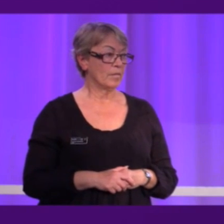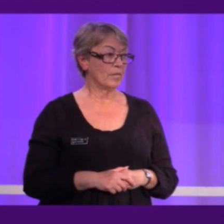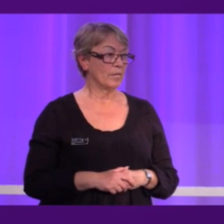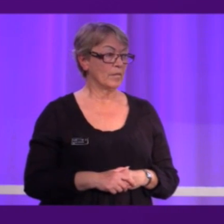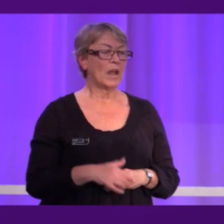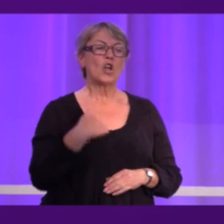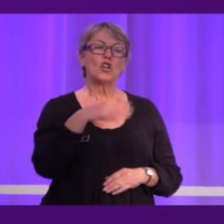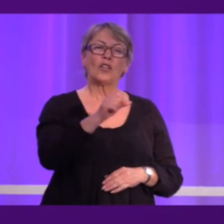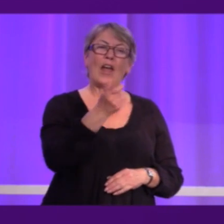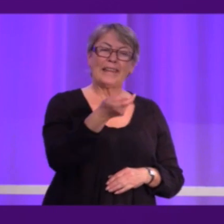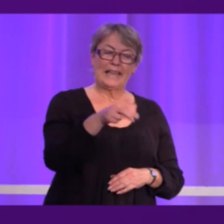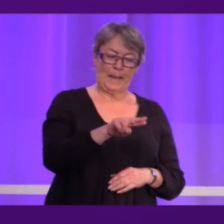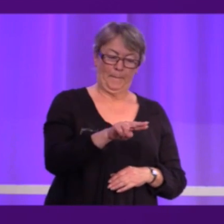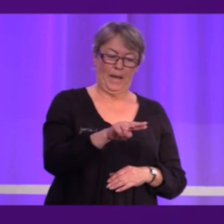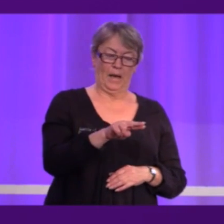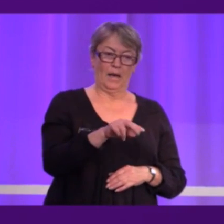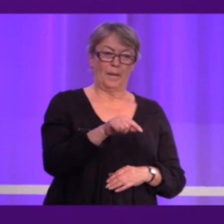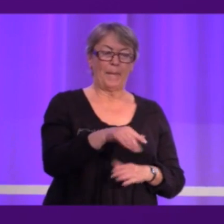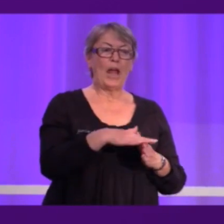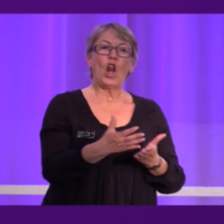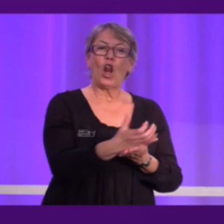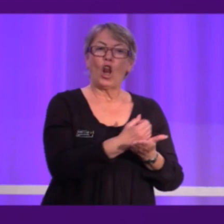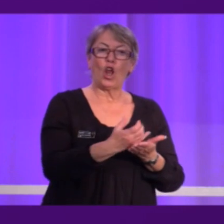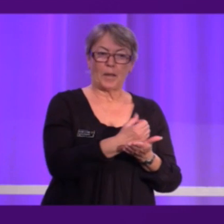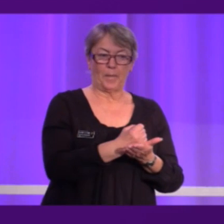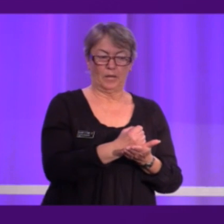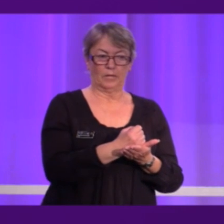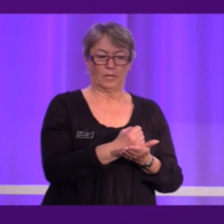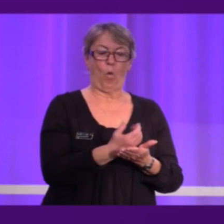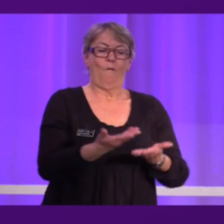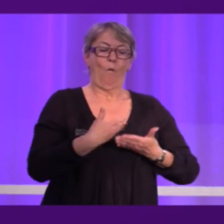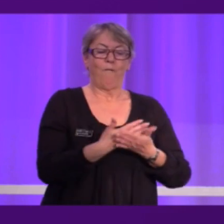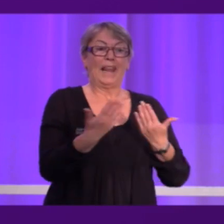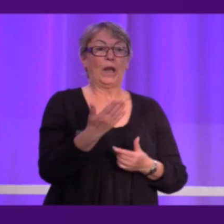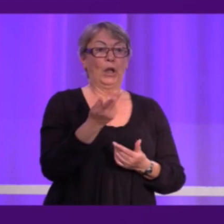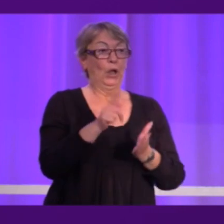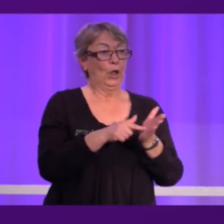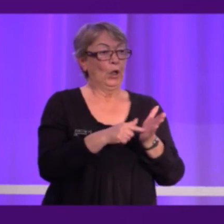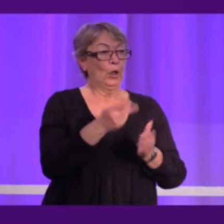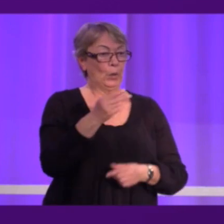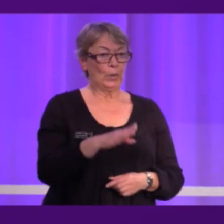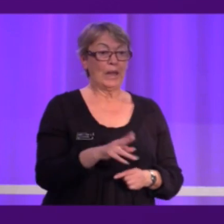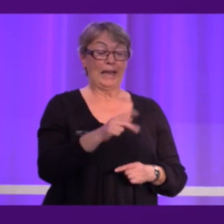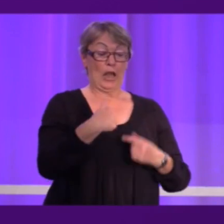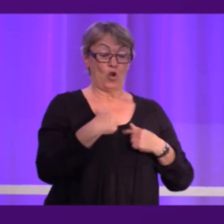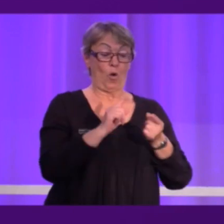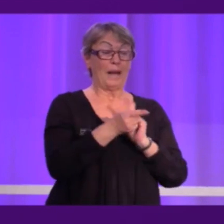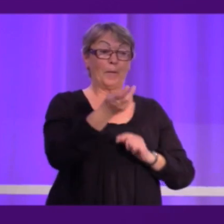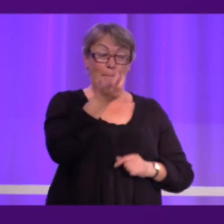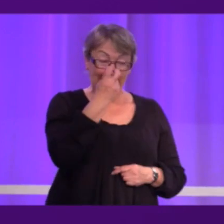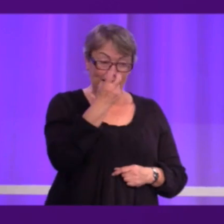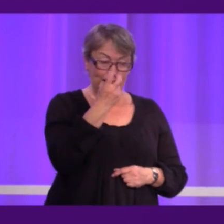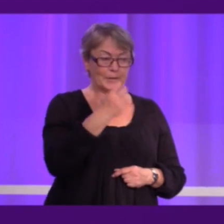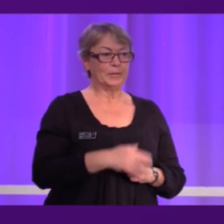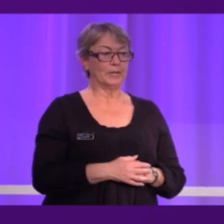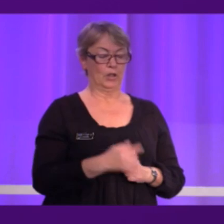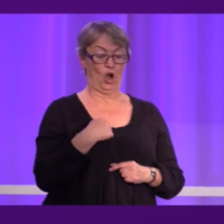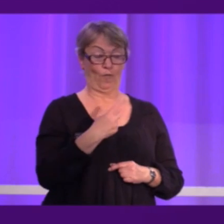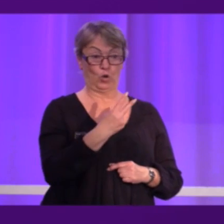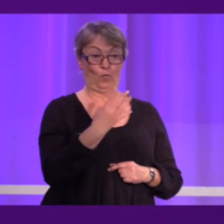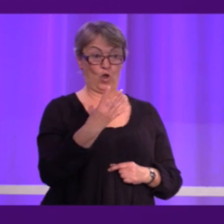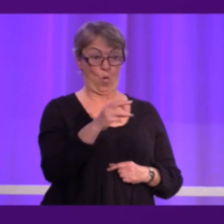jag ska ta ett exempel på det här med lönsamhet och få fler kunder. När jag blev blind så var jag